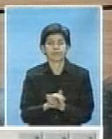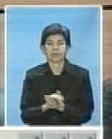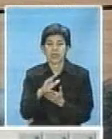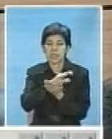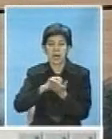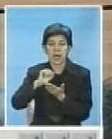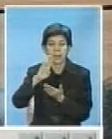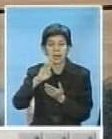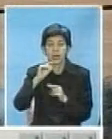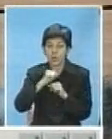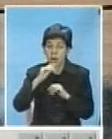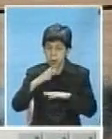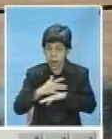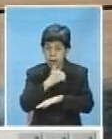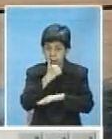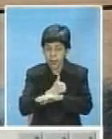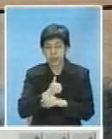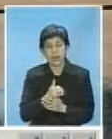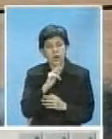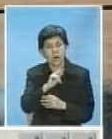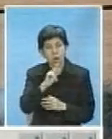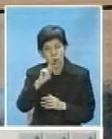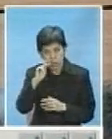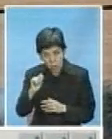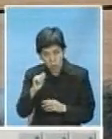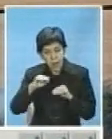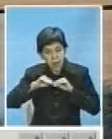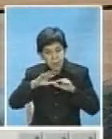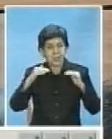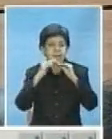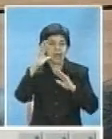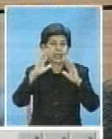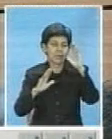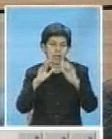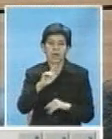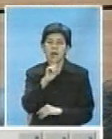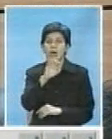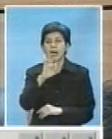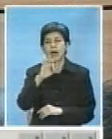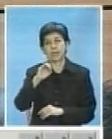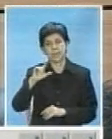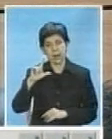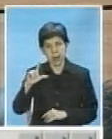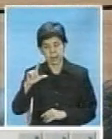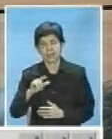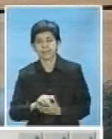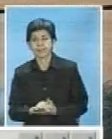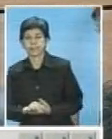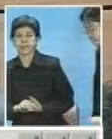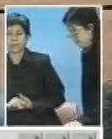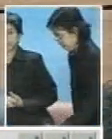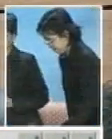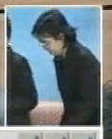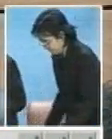กล้าอีก375ล้านกกต.นะคะเฉพาะเผยแพร่ประชาธิปไตยเลย190ล้านกองทุนพัฒนา